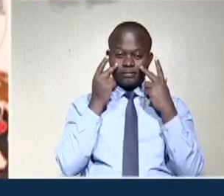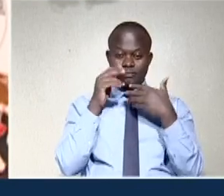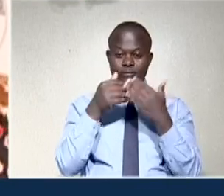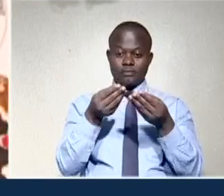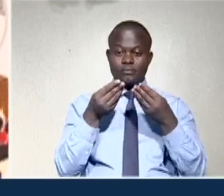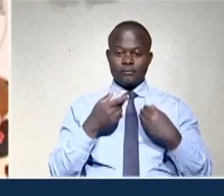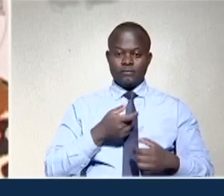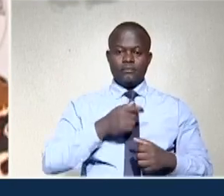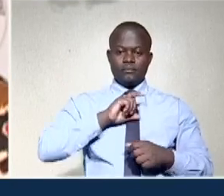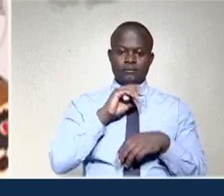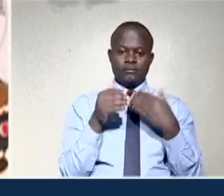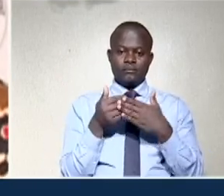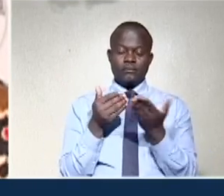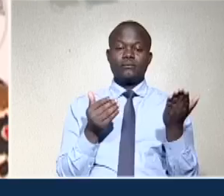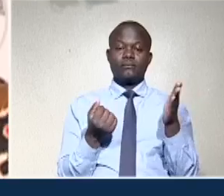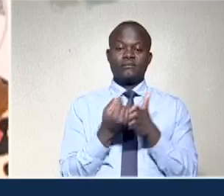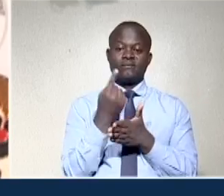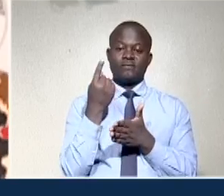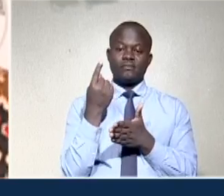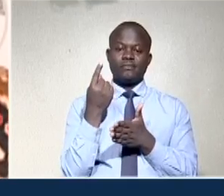kiduhesha ishema, gituma